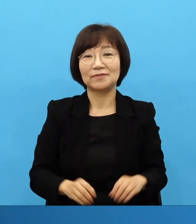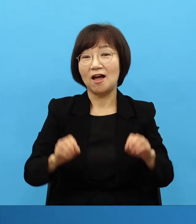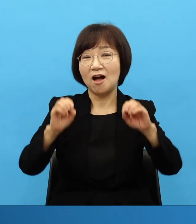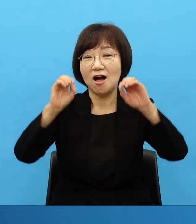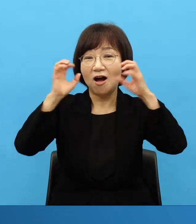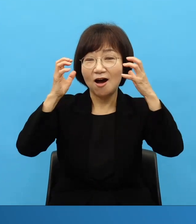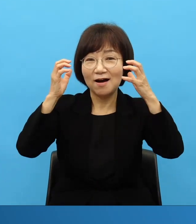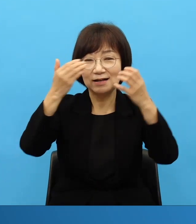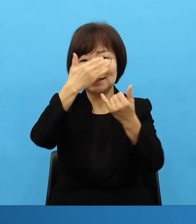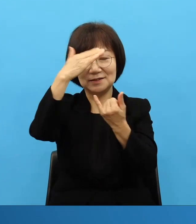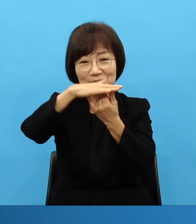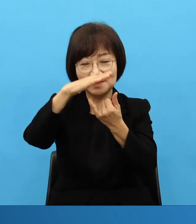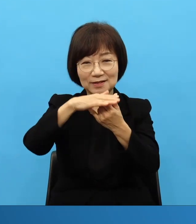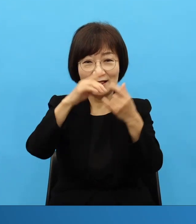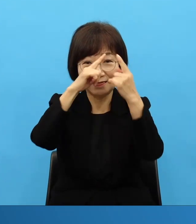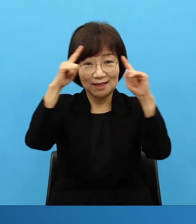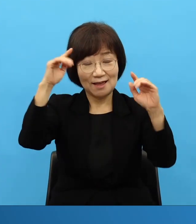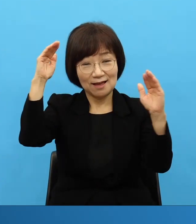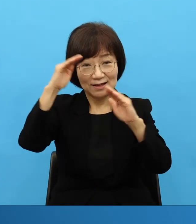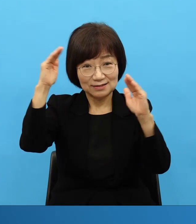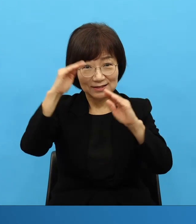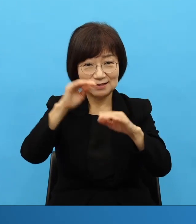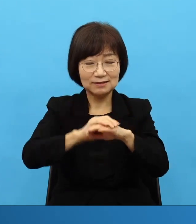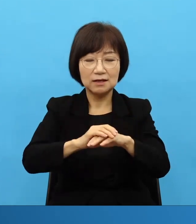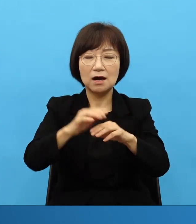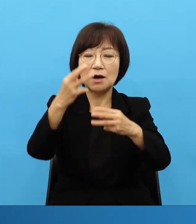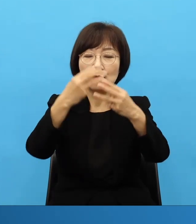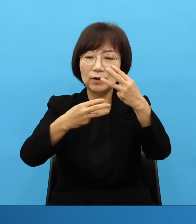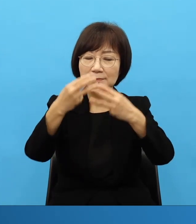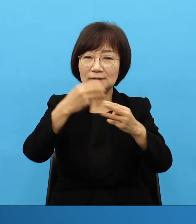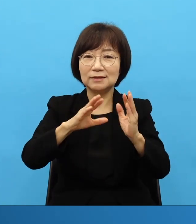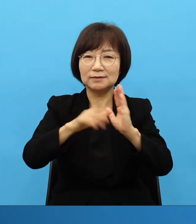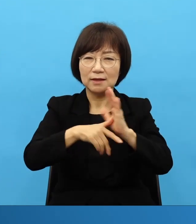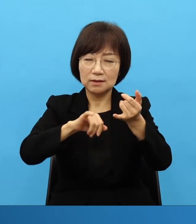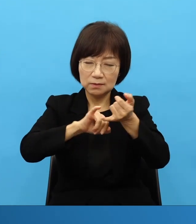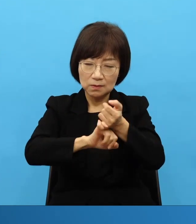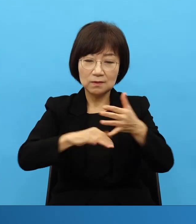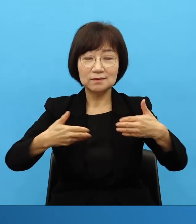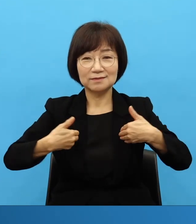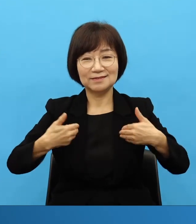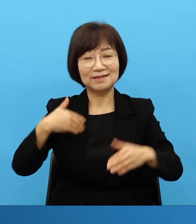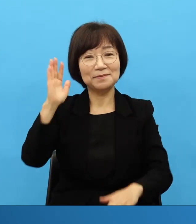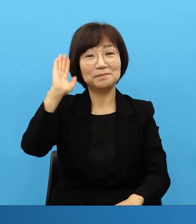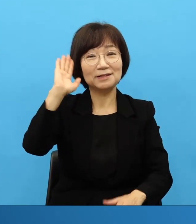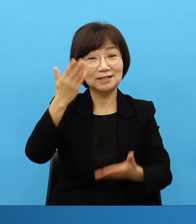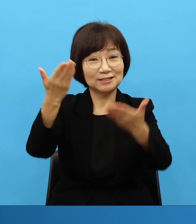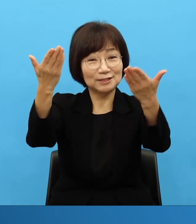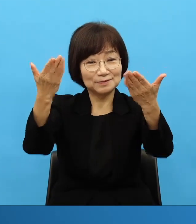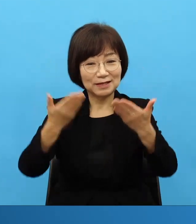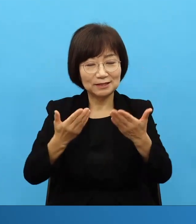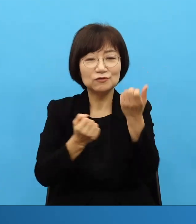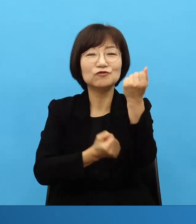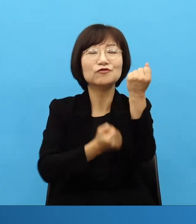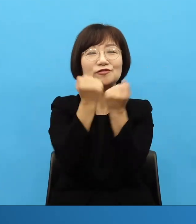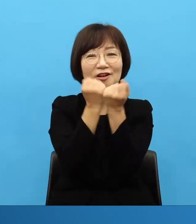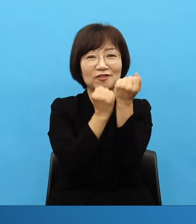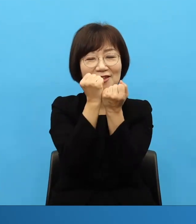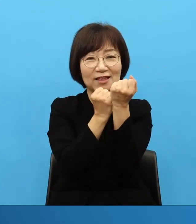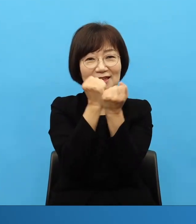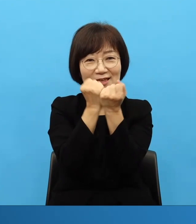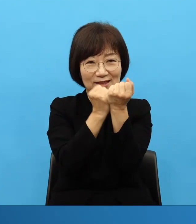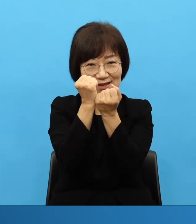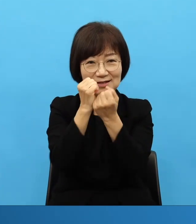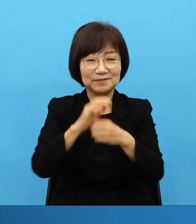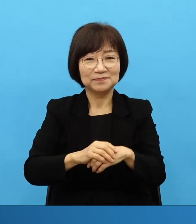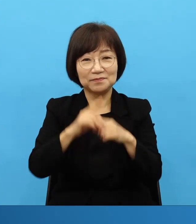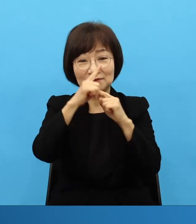어린이, 청소년, 대학 등 랩넌트의 각 시기에 반드시 필요한 메시지가 선포되는 겨울 수련회가 예비대학생